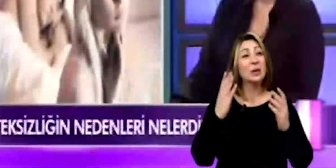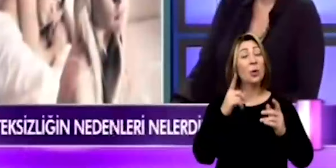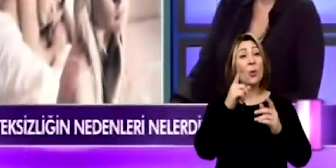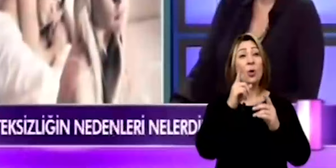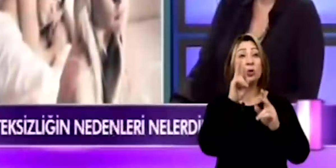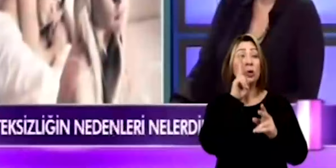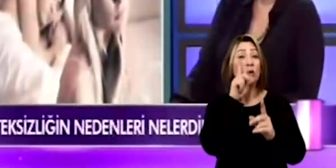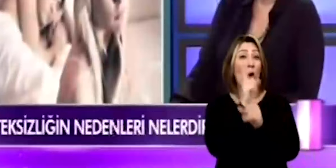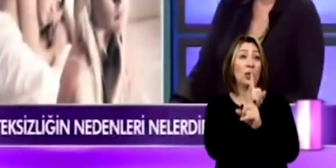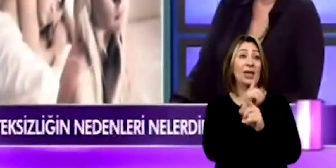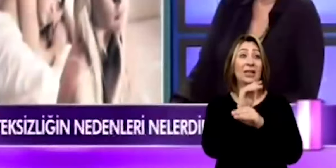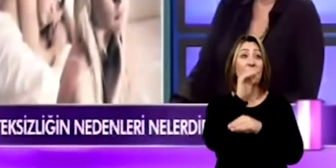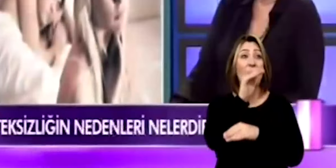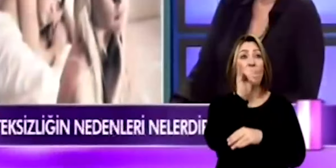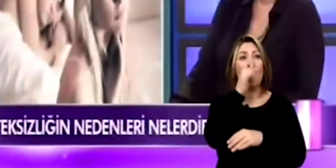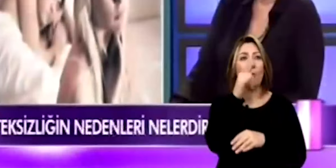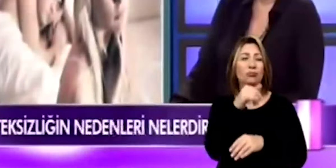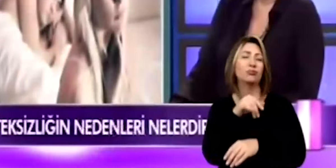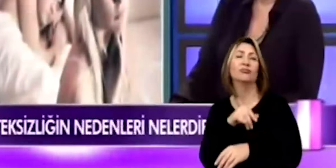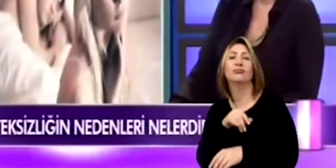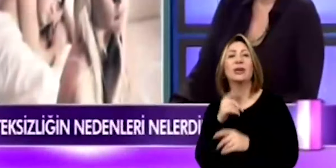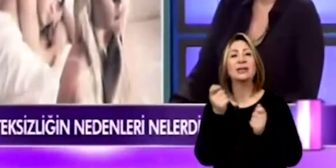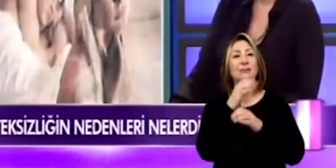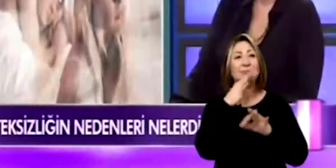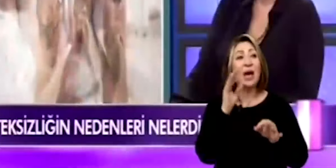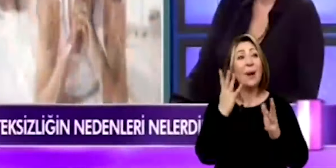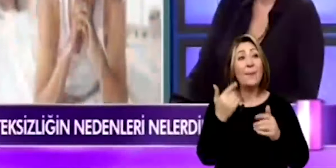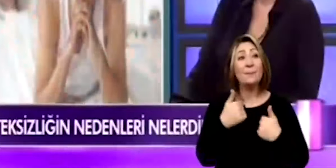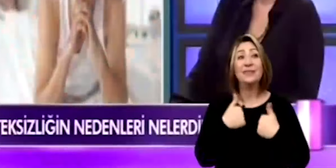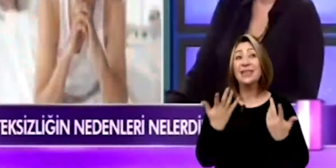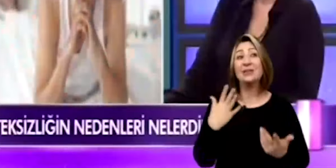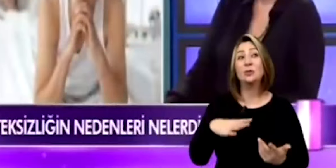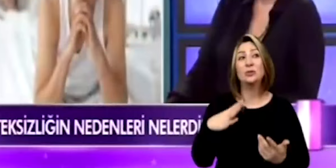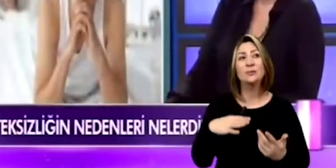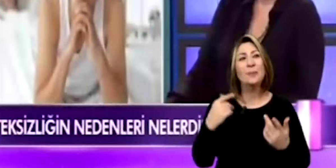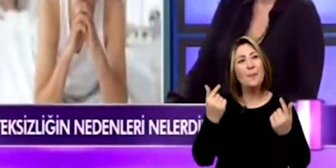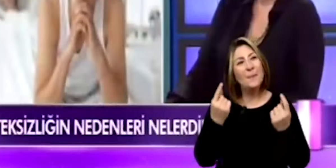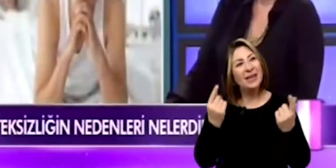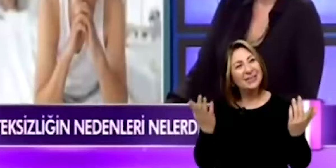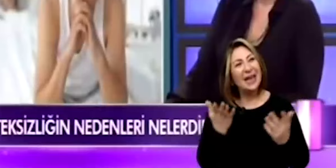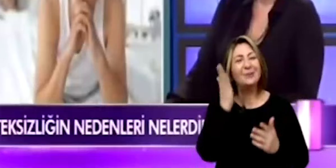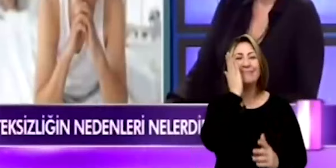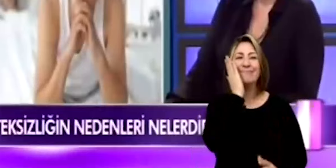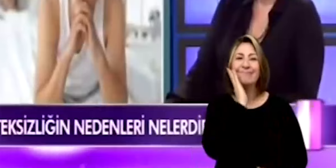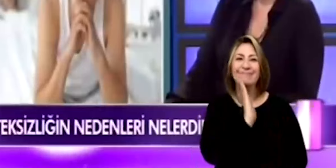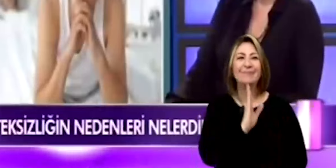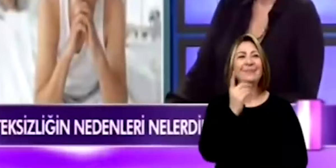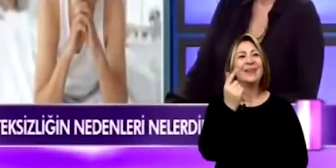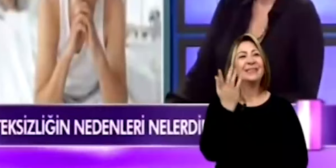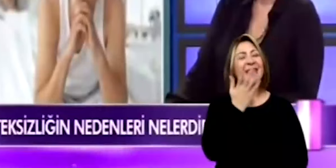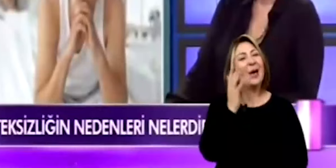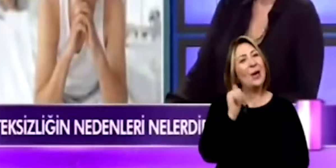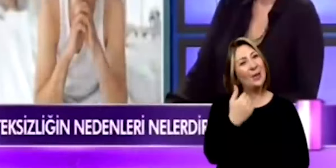Sonuca odaklı yaşar. Aynen öyle. Popoyu dönüp yatar, evet. İşini bitirdi. Ama biz ne istiyoruz? Ya birazcık daha dokunsun, birazcık daha